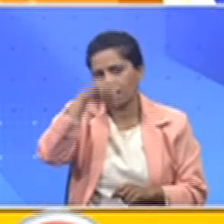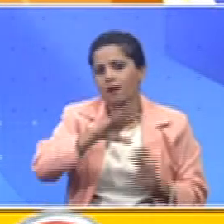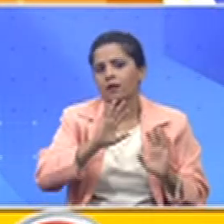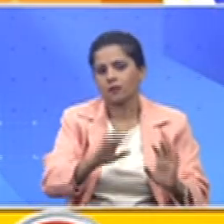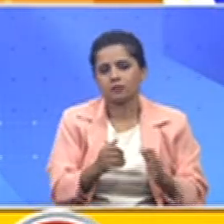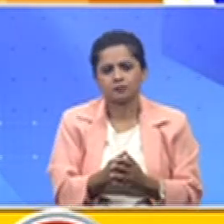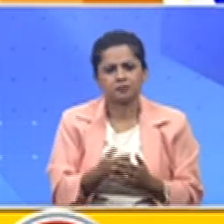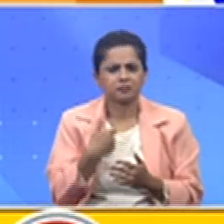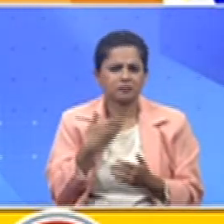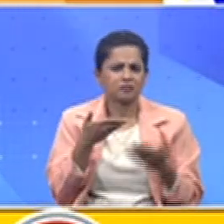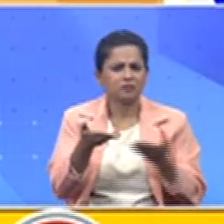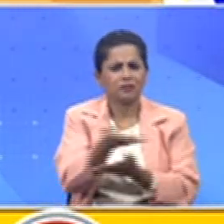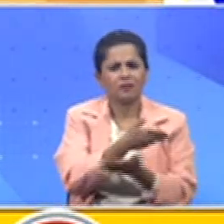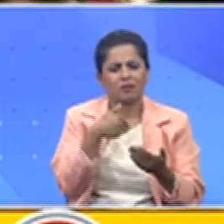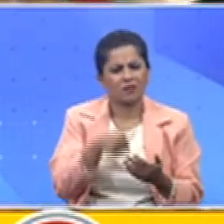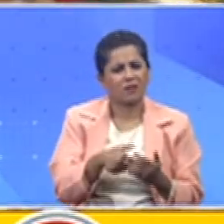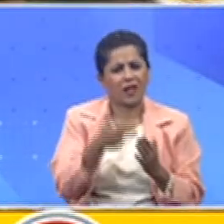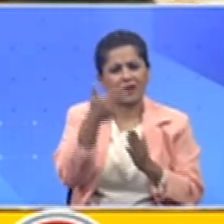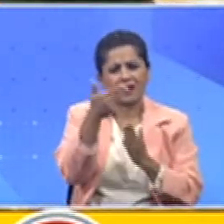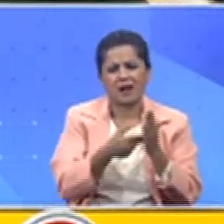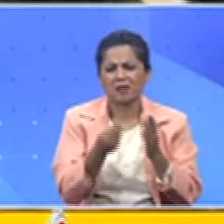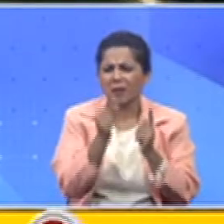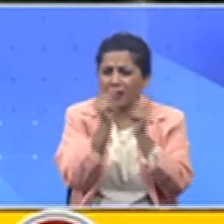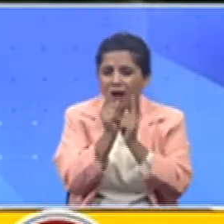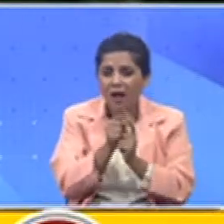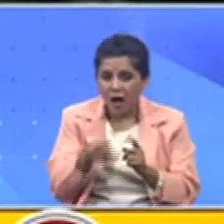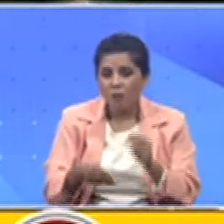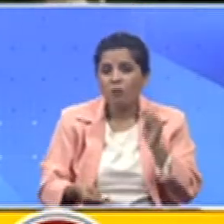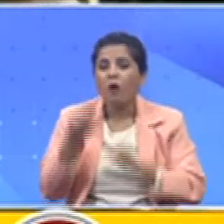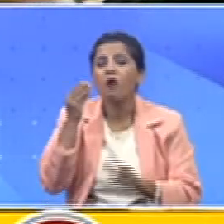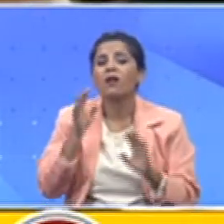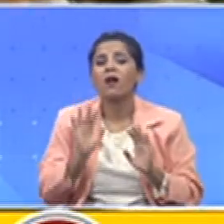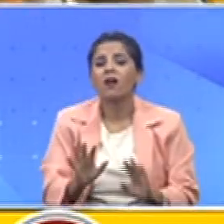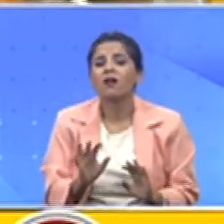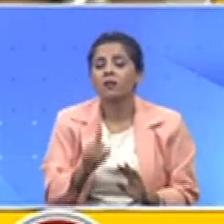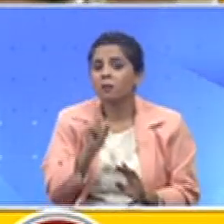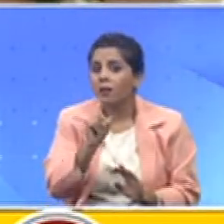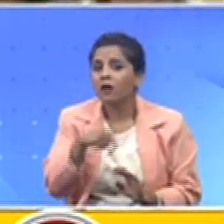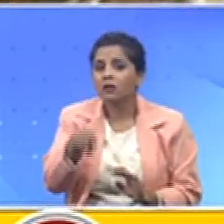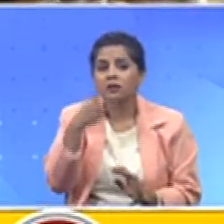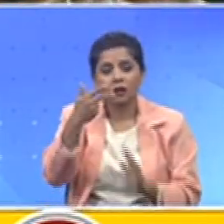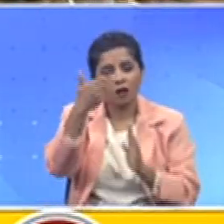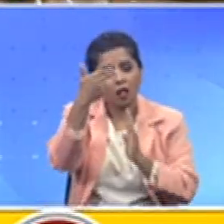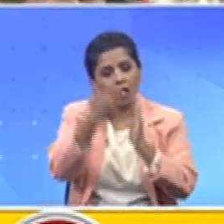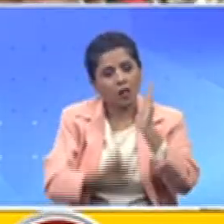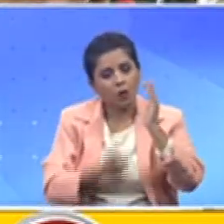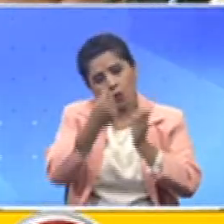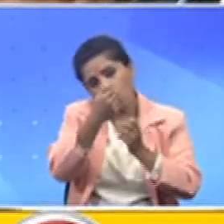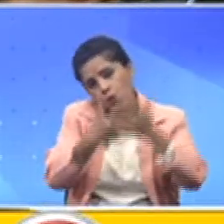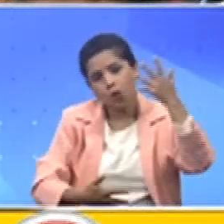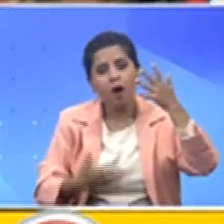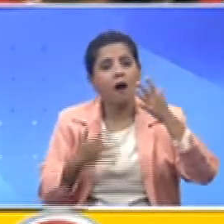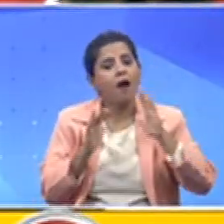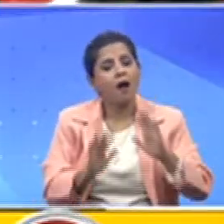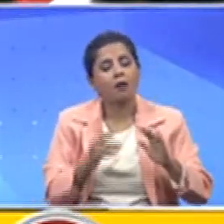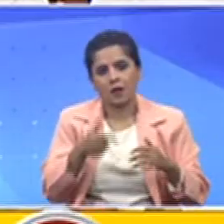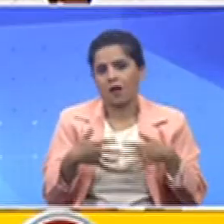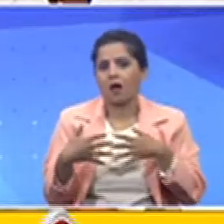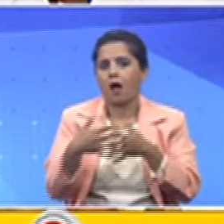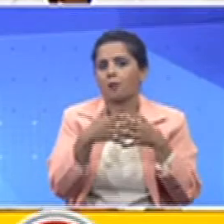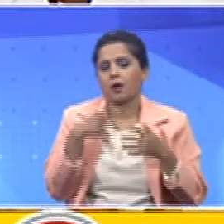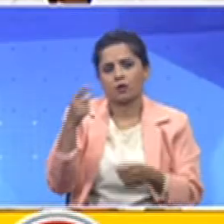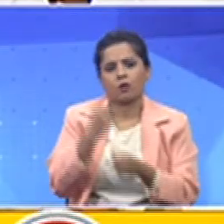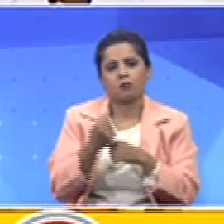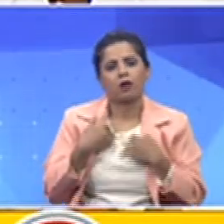यहां मैंने तो बहुत कभी नाम लिए हैं, जबकि देखे तो ये लिस्ट बहुत लंबी है। मैं अमेरिकी सरकार